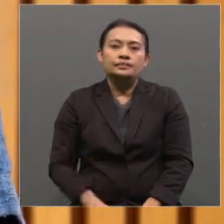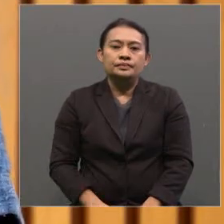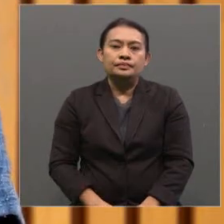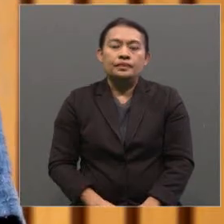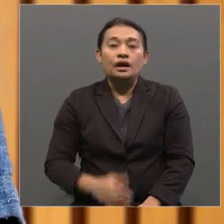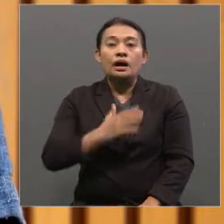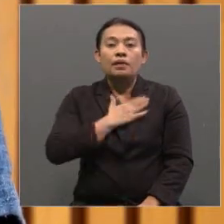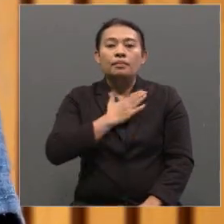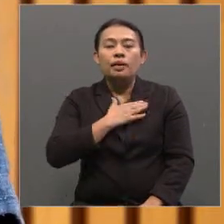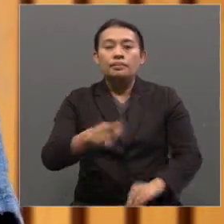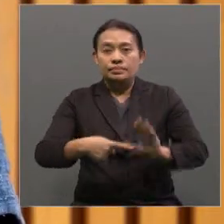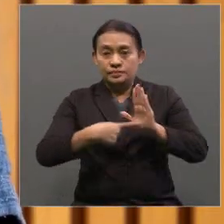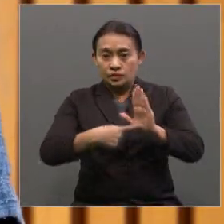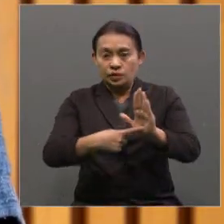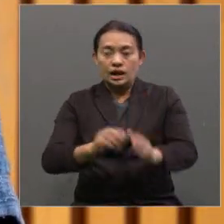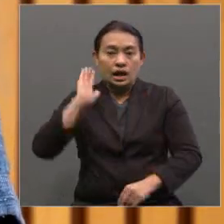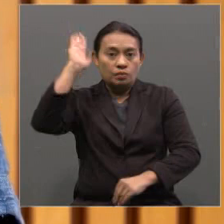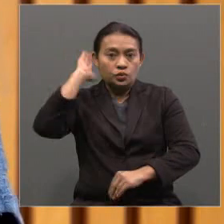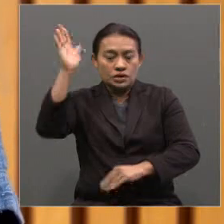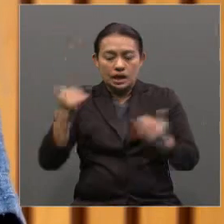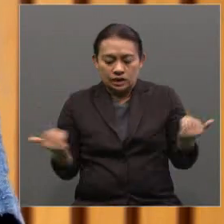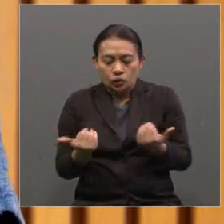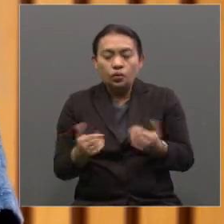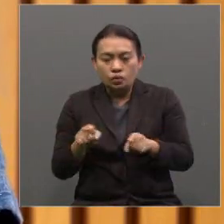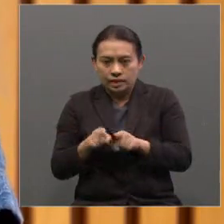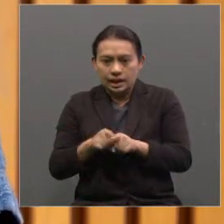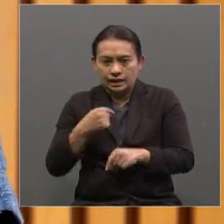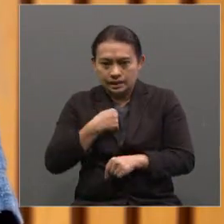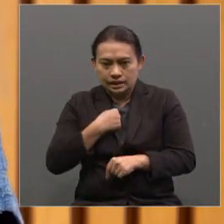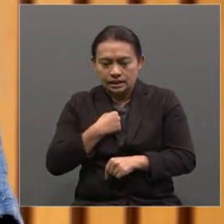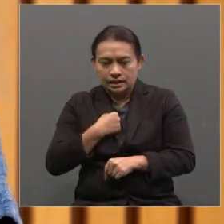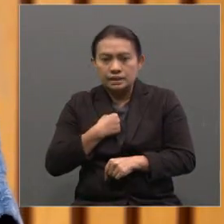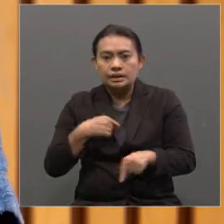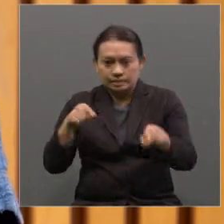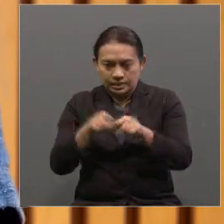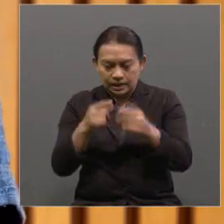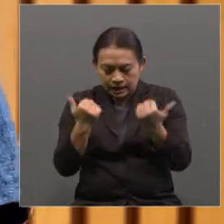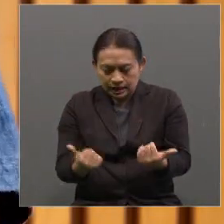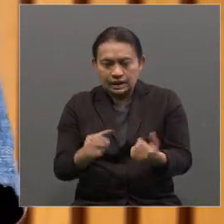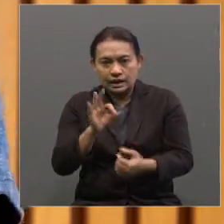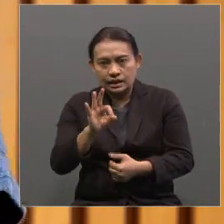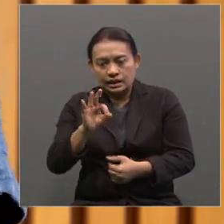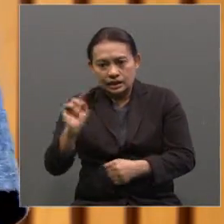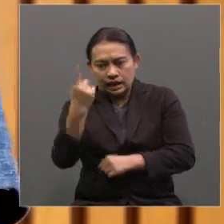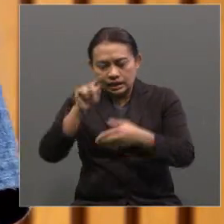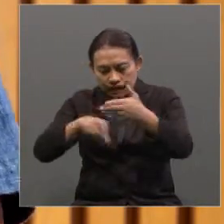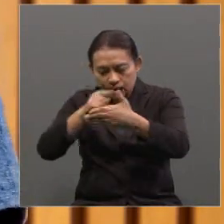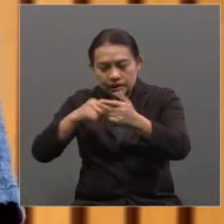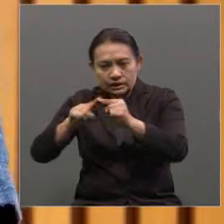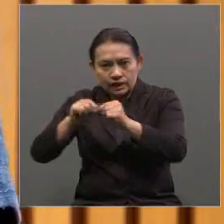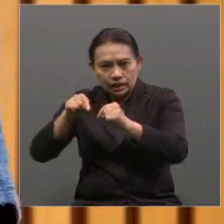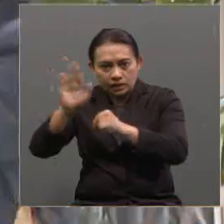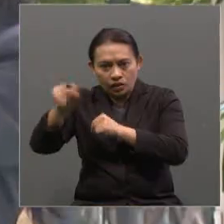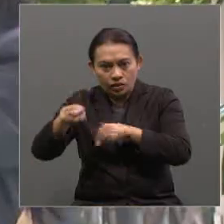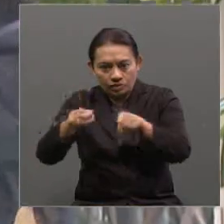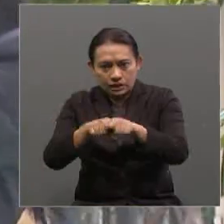ผมยกตัวอย่างก็ได้ลูกชายผมก็เป็น first vote เป็น first voter ในรอบนี้จุดหนึ่งที่ผมเห็นคือว่าเขาต้